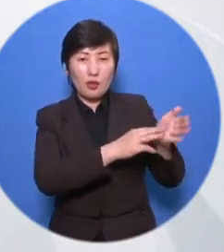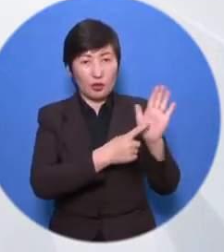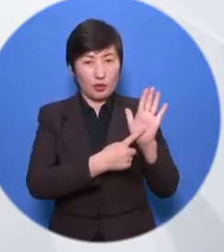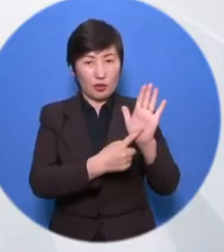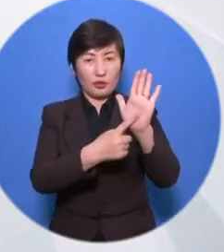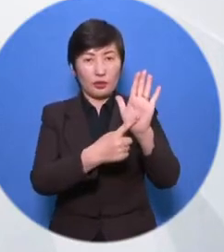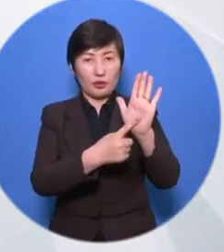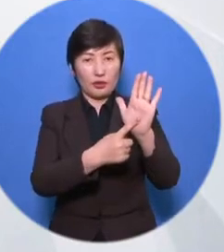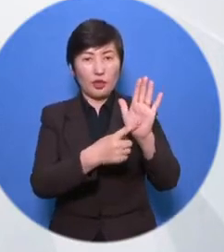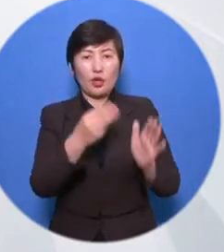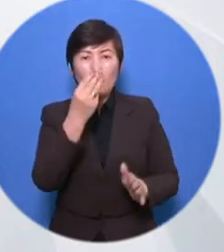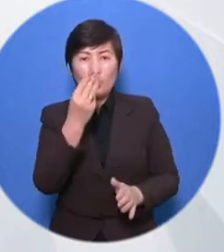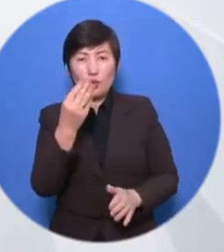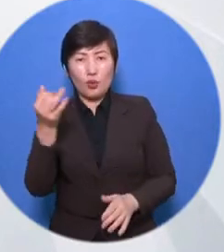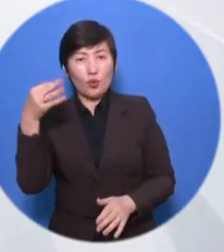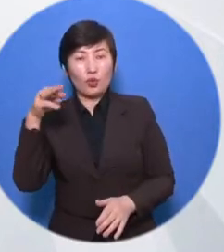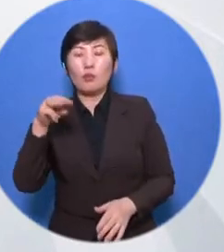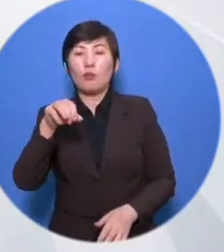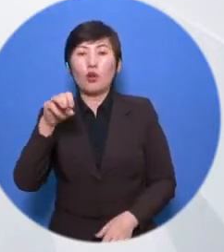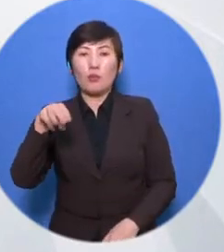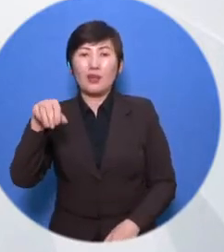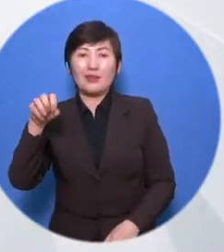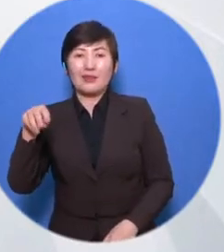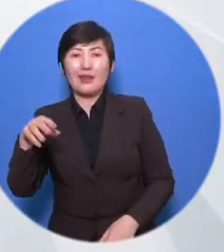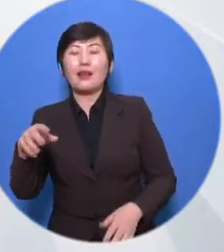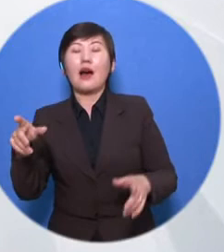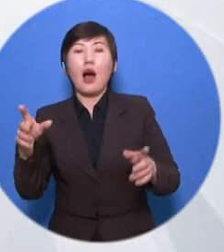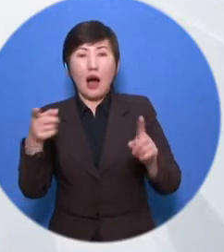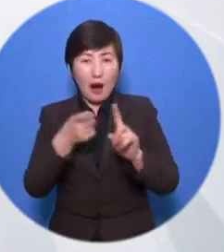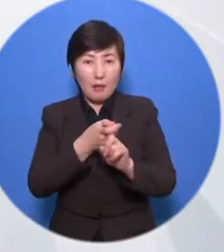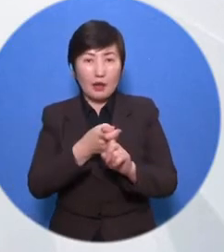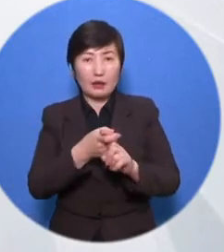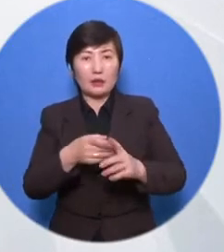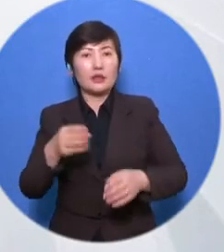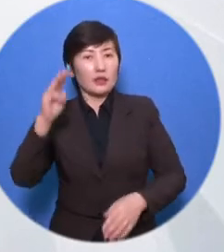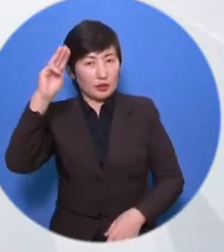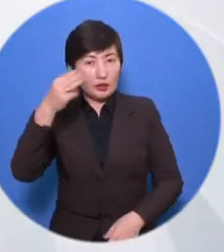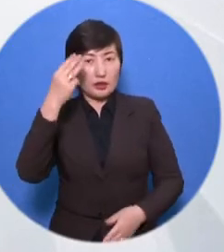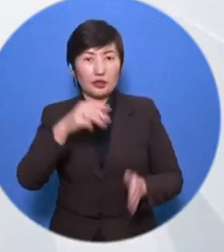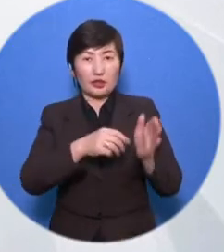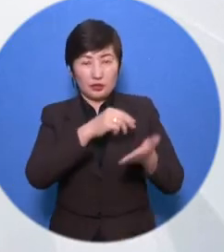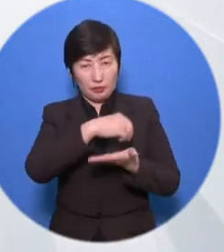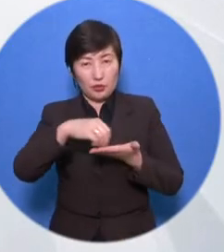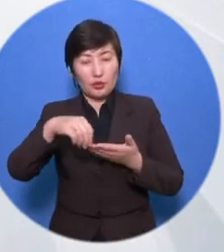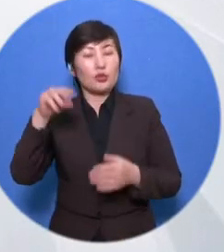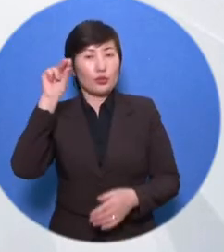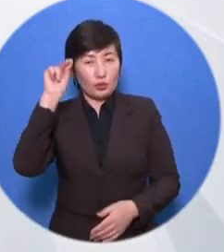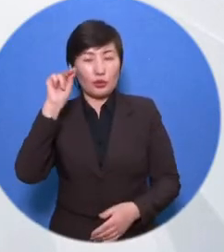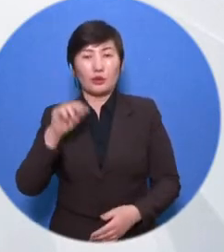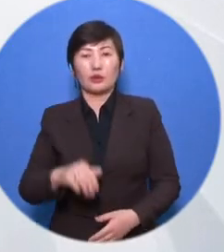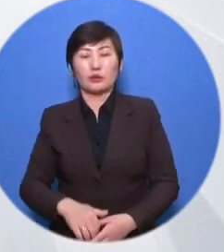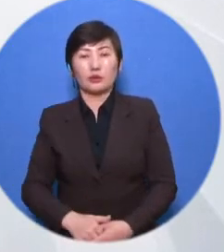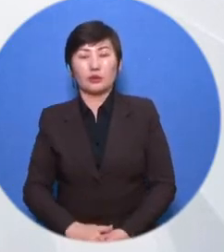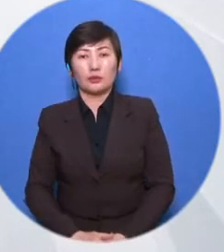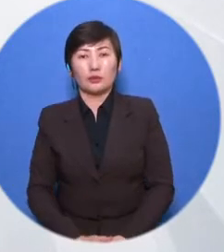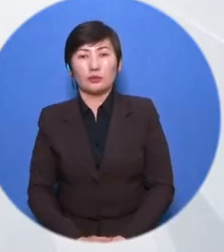пропорционал хамаарлын графикийг байгуул сурах. За дэг шунцад координатын хавтгаа төдөрсөлөгдсөн шулууны тэгштгэлийг бичих байгаа.